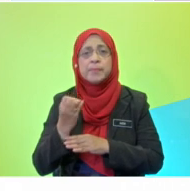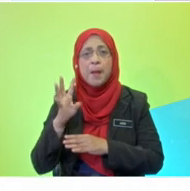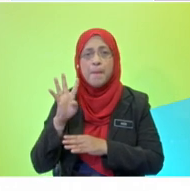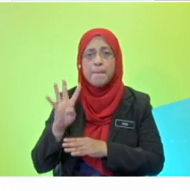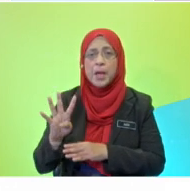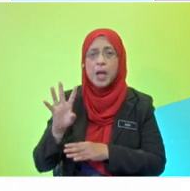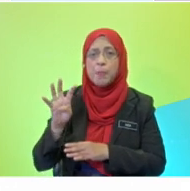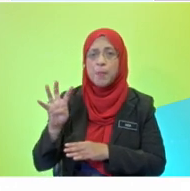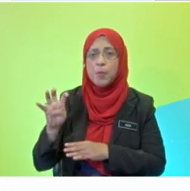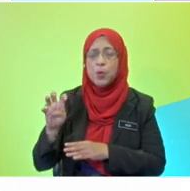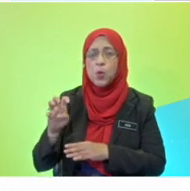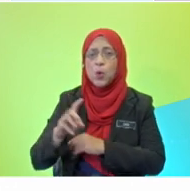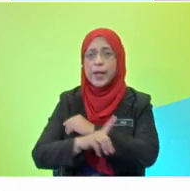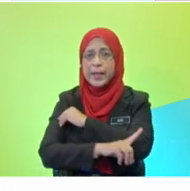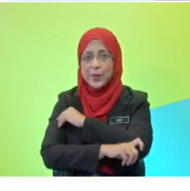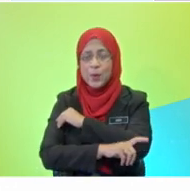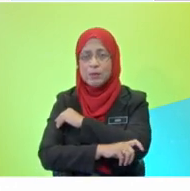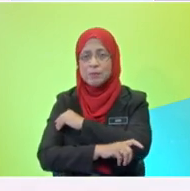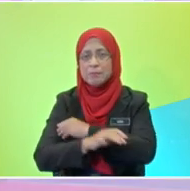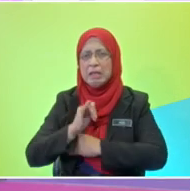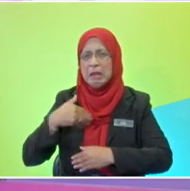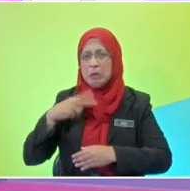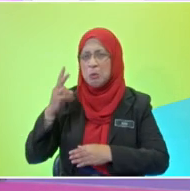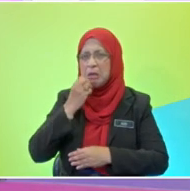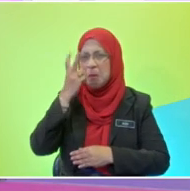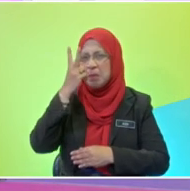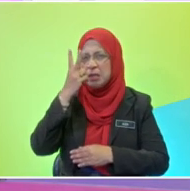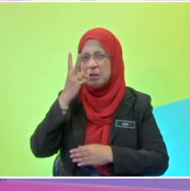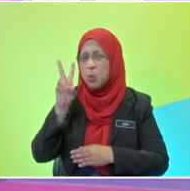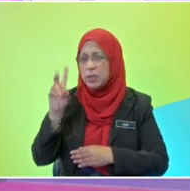40 ekor Ustaz saya Bela dua ekor ternyata